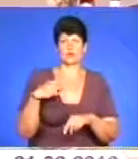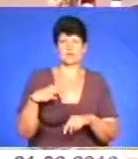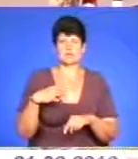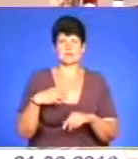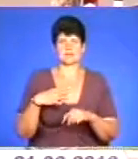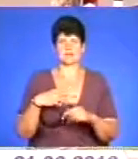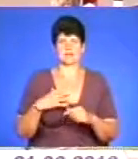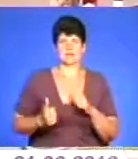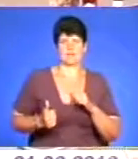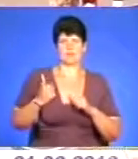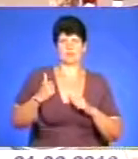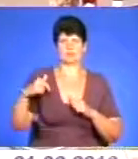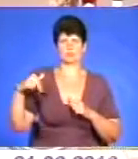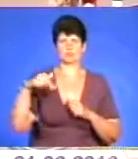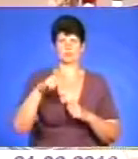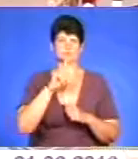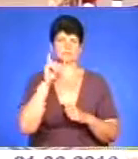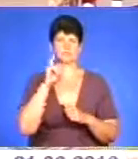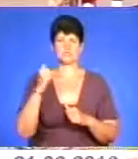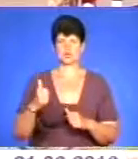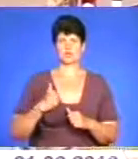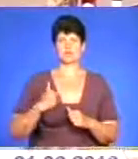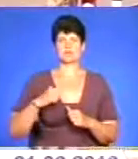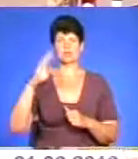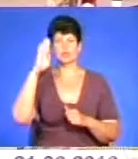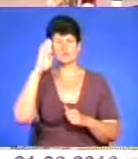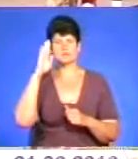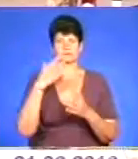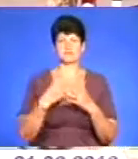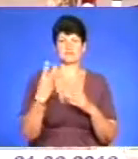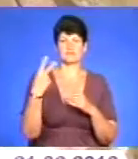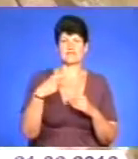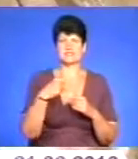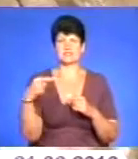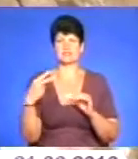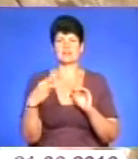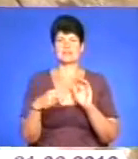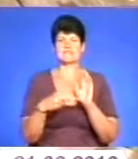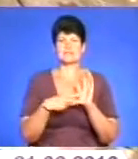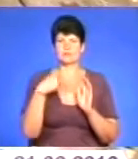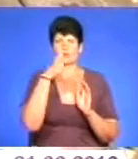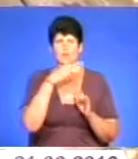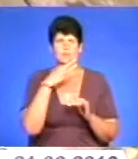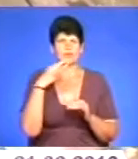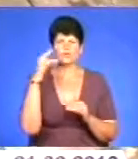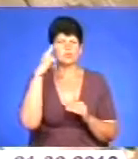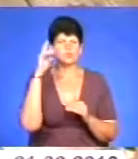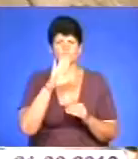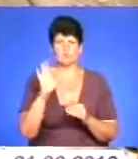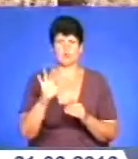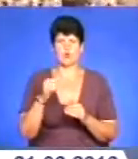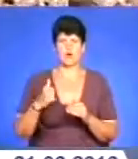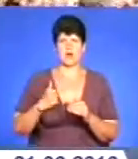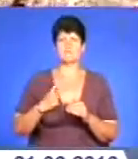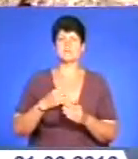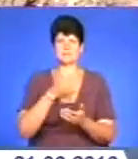гордо марширують юні солдати. Хлопцям від 20 до 27. Багато з них і не думали про армію, але відповідальні